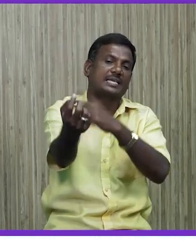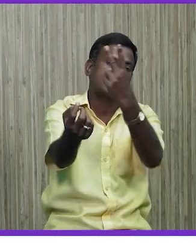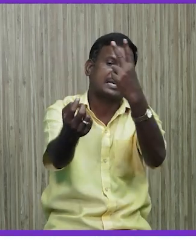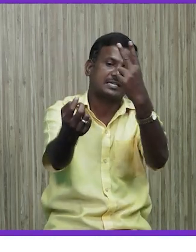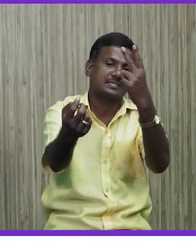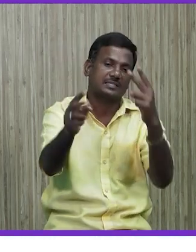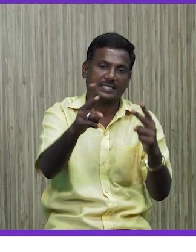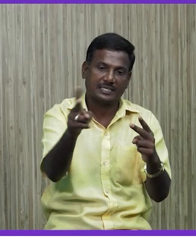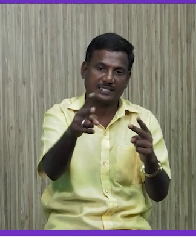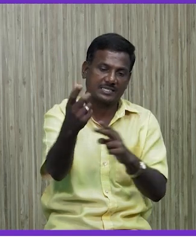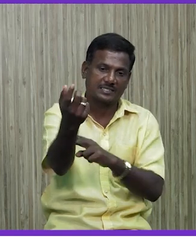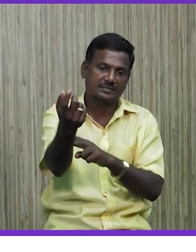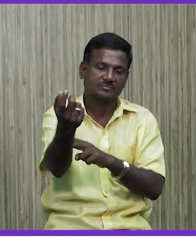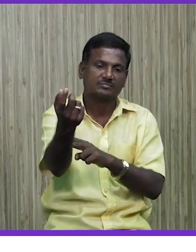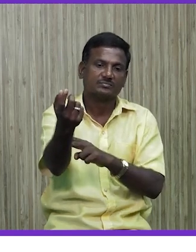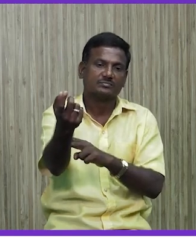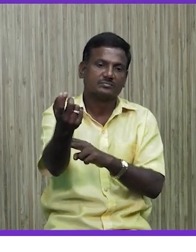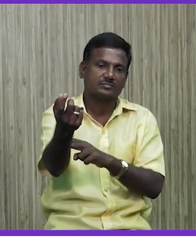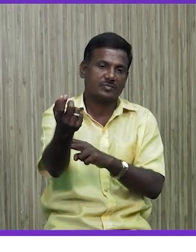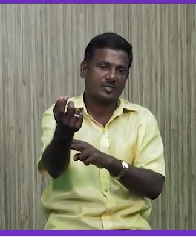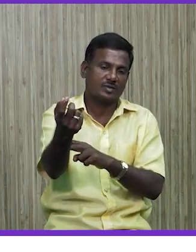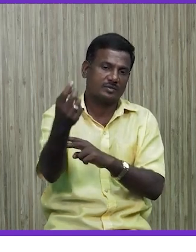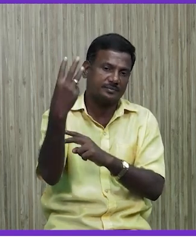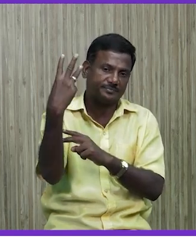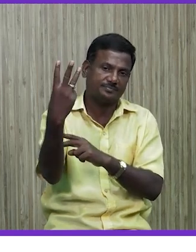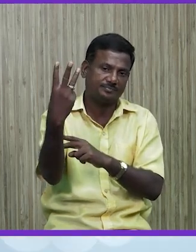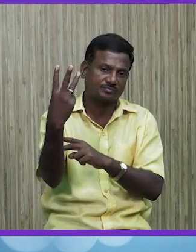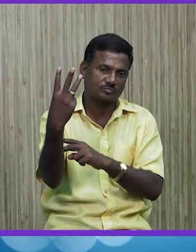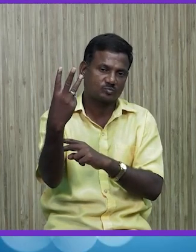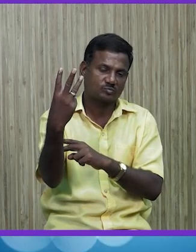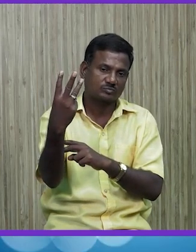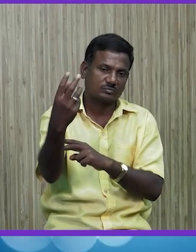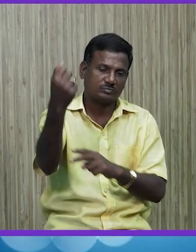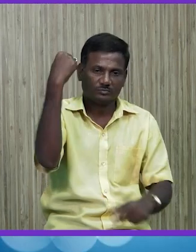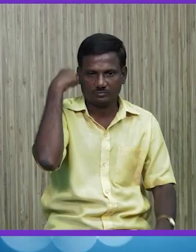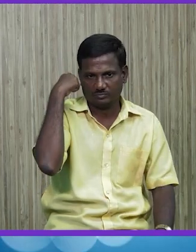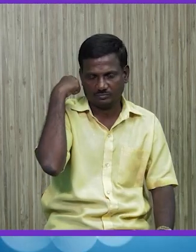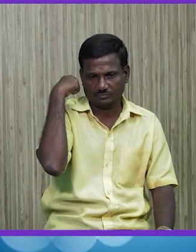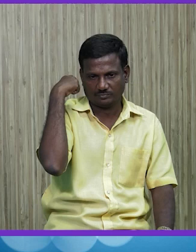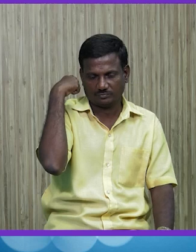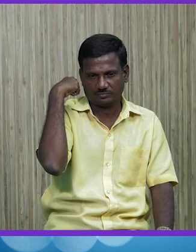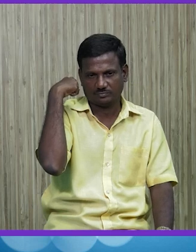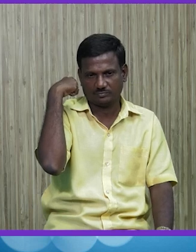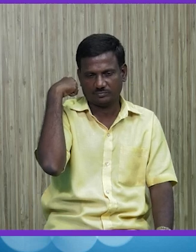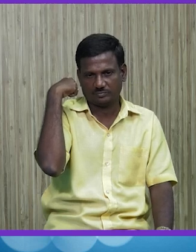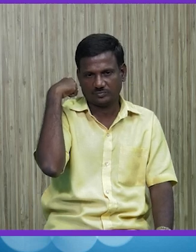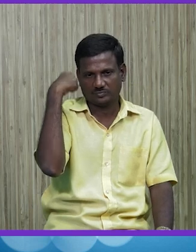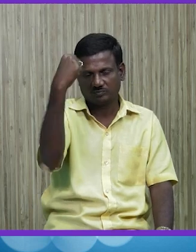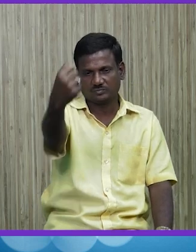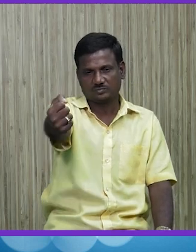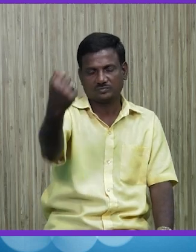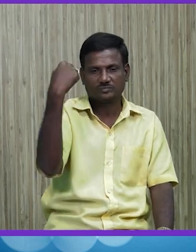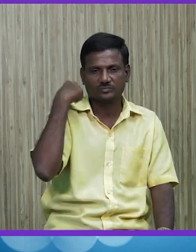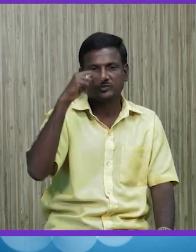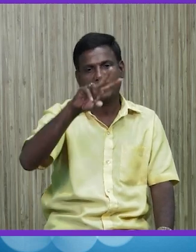இரண்டு தசைகளும் இந்த முன்னங்கை இப்படி மடக்கும் பொழுது எவ்வாரு